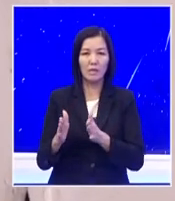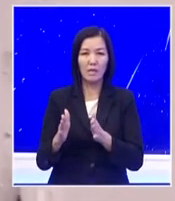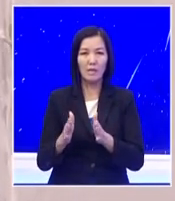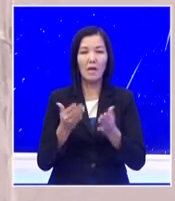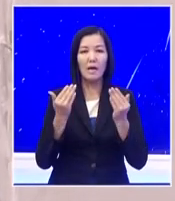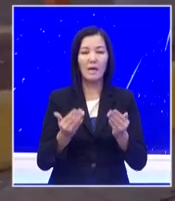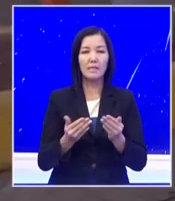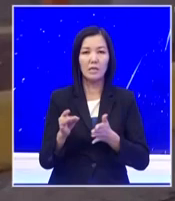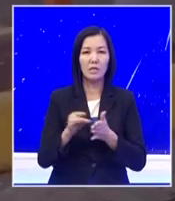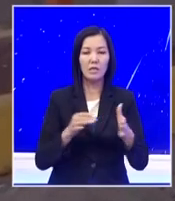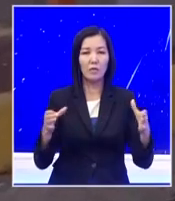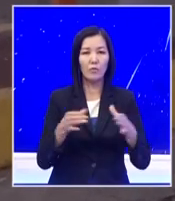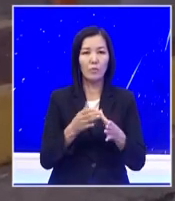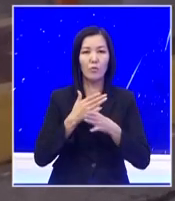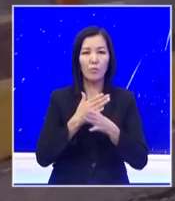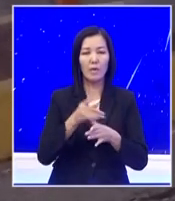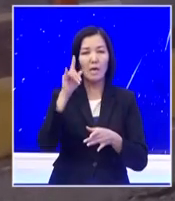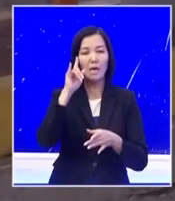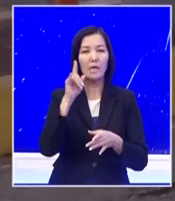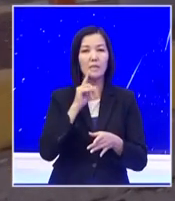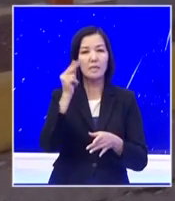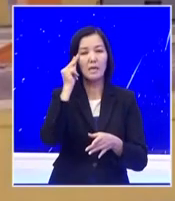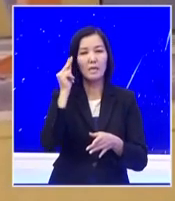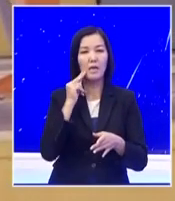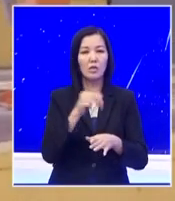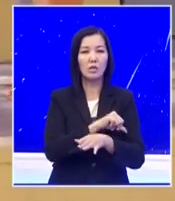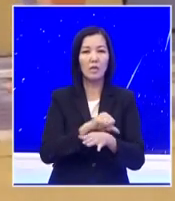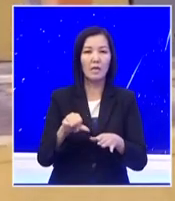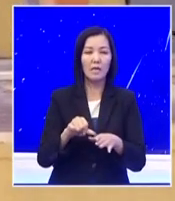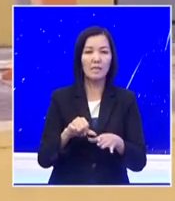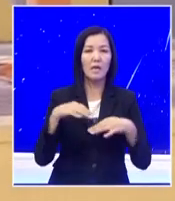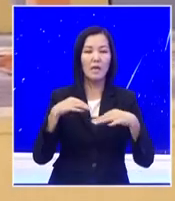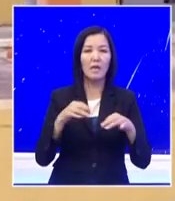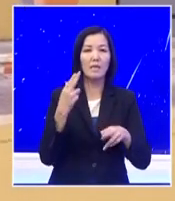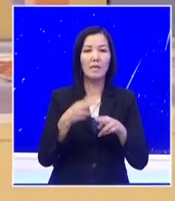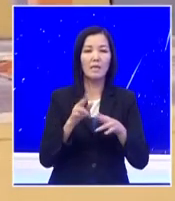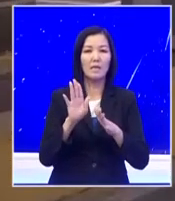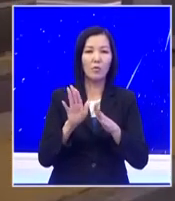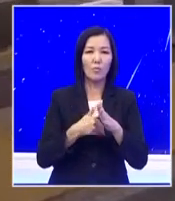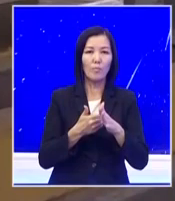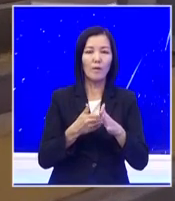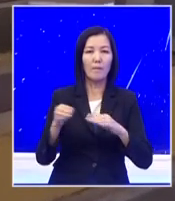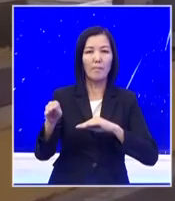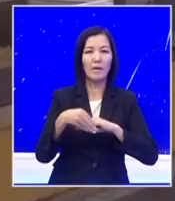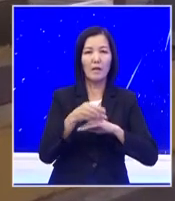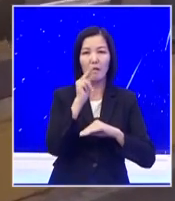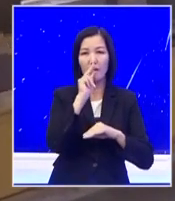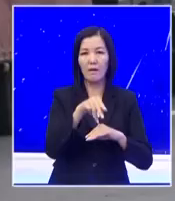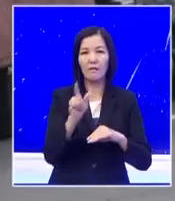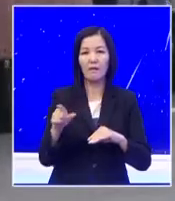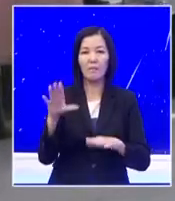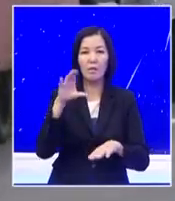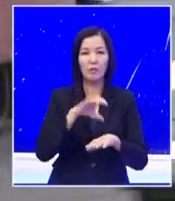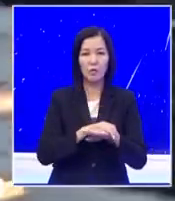Сонымен қоса жедел топтың көмегімен Қазақстан-Қытай шекарасы арқылы көлікті кедергісіз өткізу үшін паралған күдіктілер ұсталды. Бұл